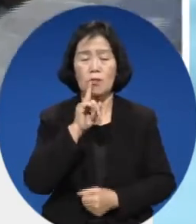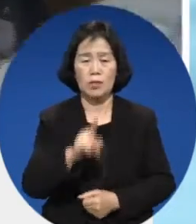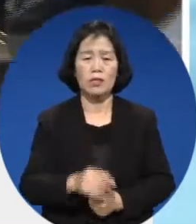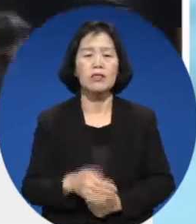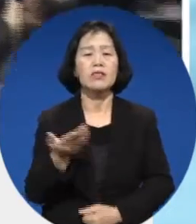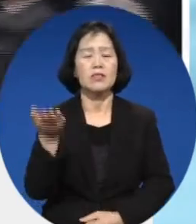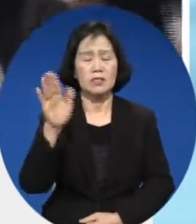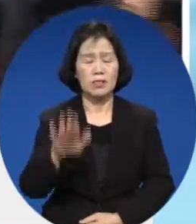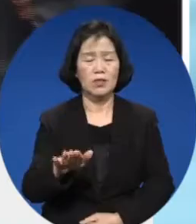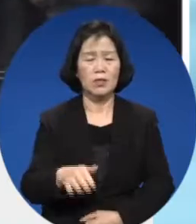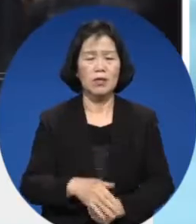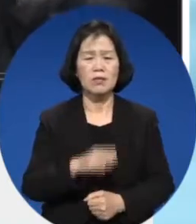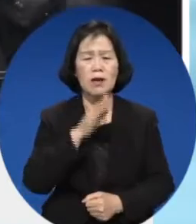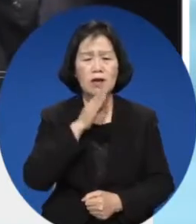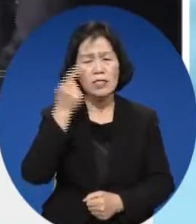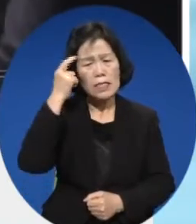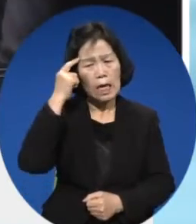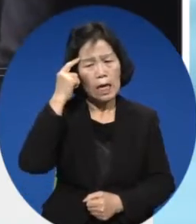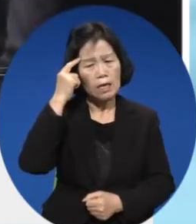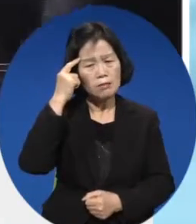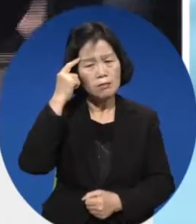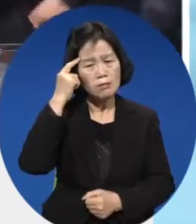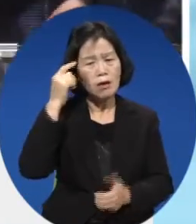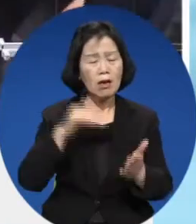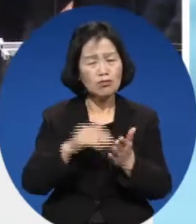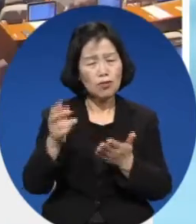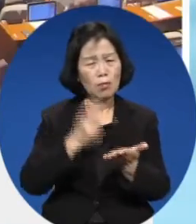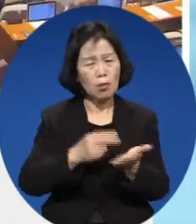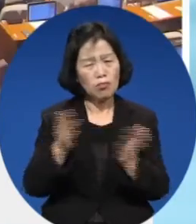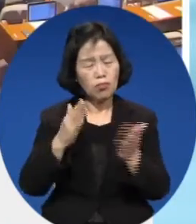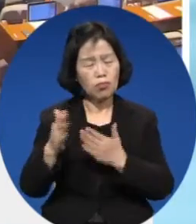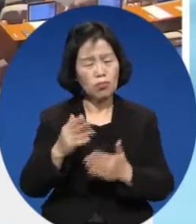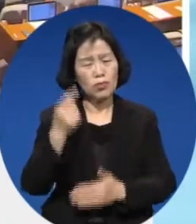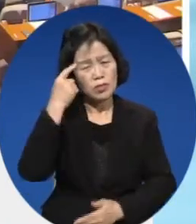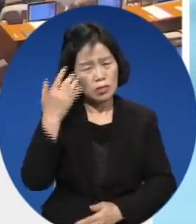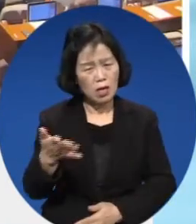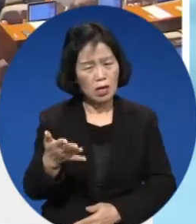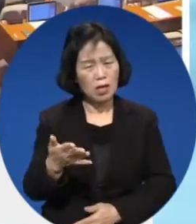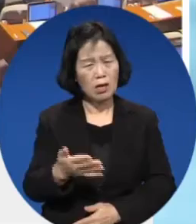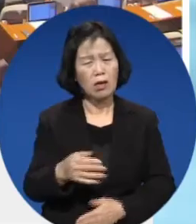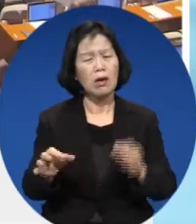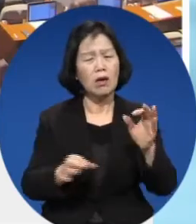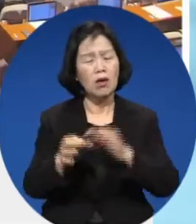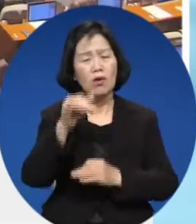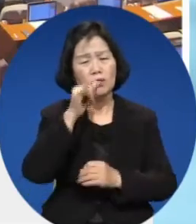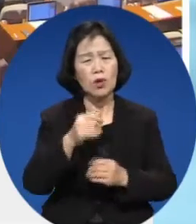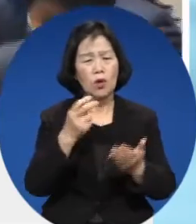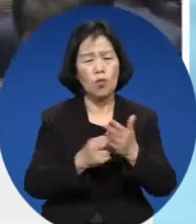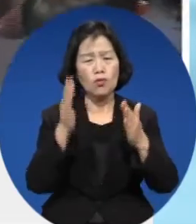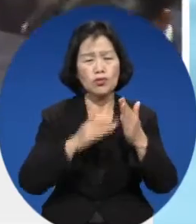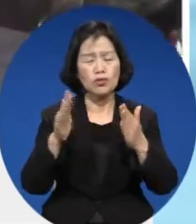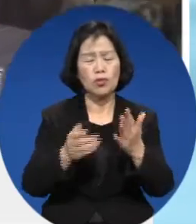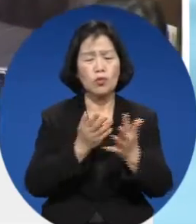다만 과연 생각을 하고 법을 통과시키는지에 대한 부분도 분명히 있어요. 허점이 분명히 있습니다. 네. 공수처가